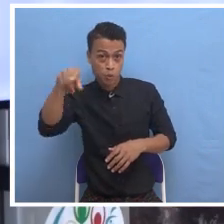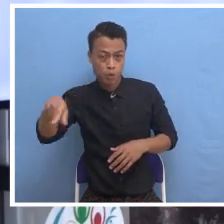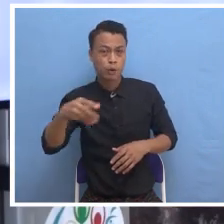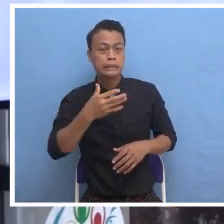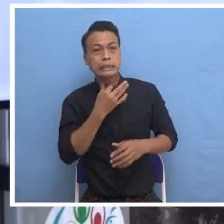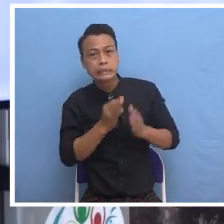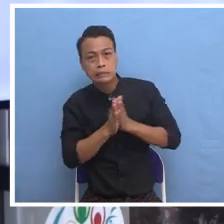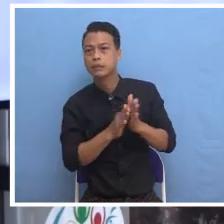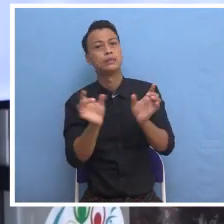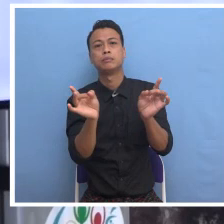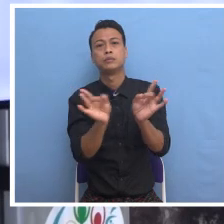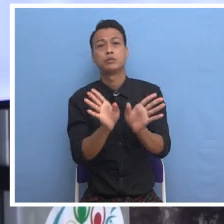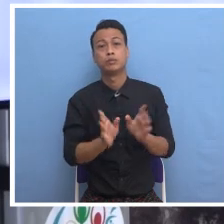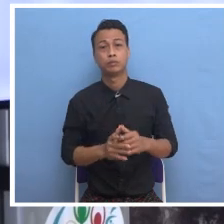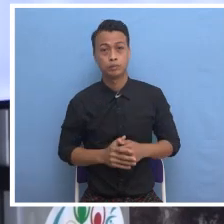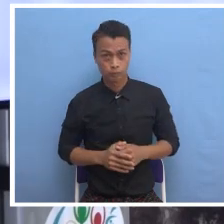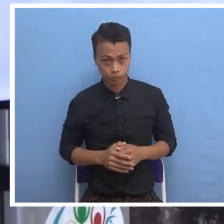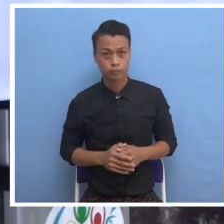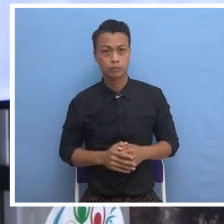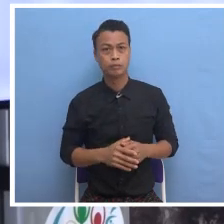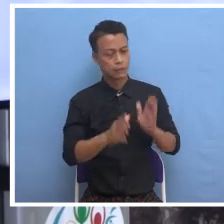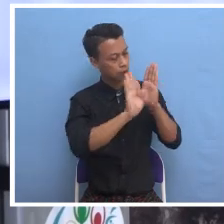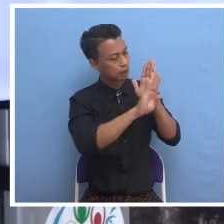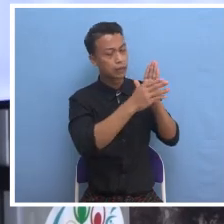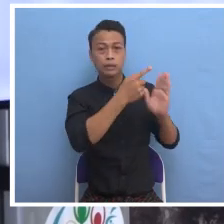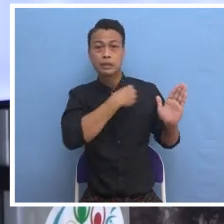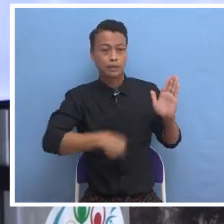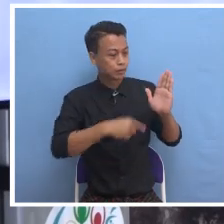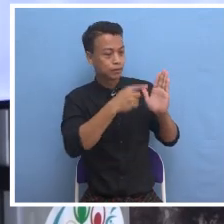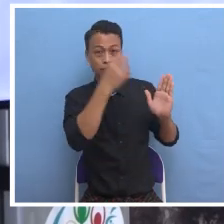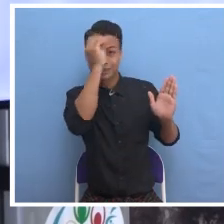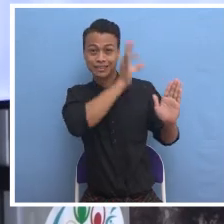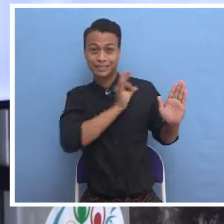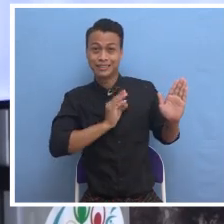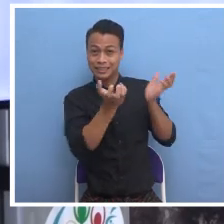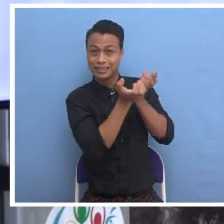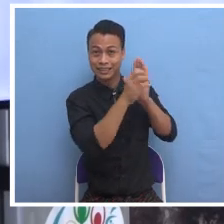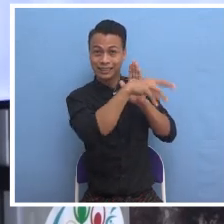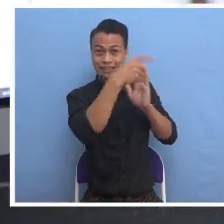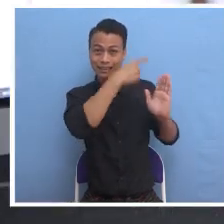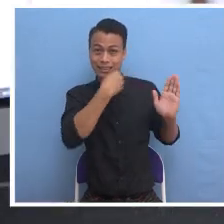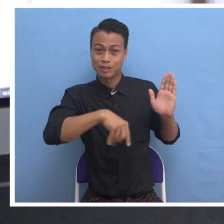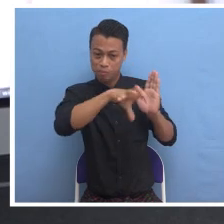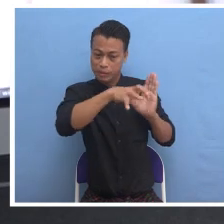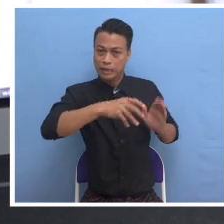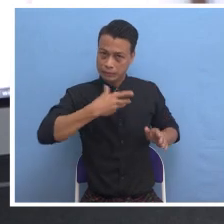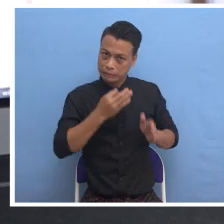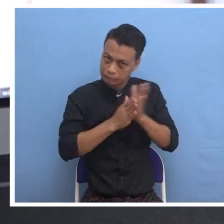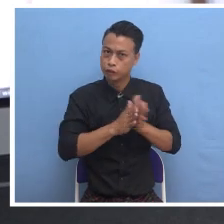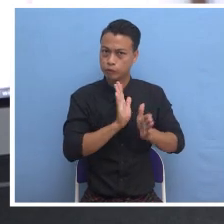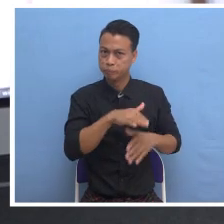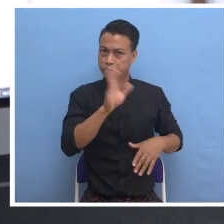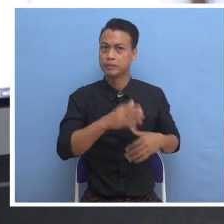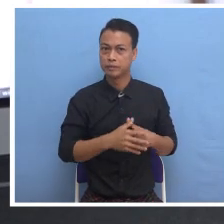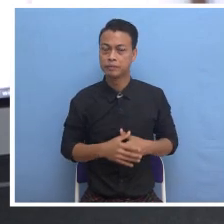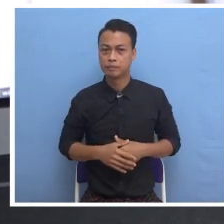ဖွဲ့အစည်းတွေရဲ့အကျိုးစီးပွားတွေရောတော့သူတို့ရဲ့ပုဂ္ဂလိကအကျိုးစီးပွားတွေရောပိုရှေ့တန်းတွန်းကျင်တော့ဒီဘက်မှာသူတို့အမြန်ထုတ်ကျင်တယ်ဒီအားတော့သူတို့ကတော့င